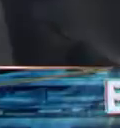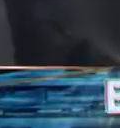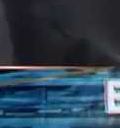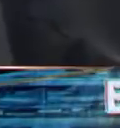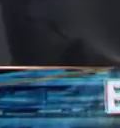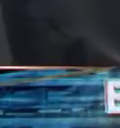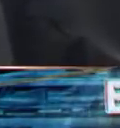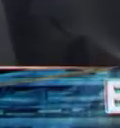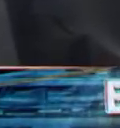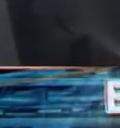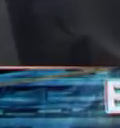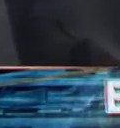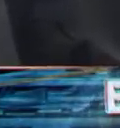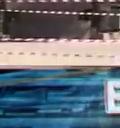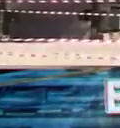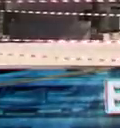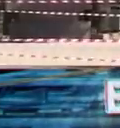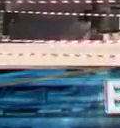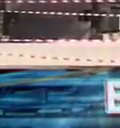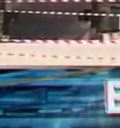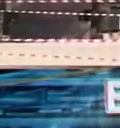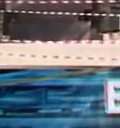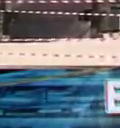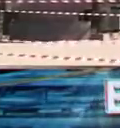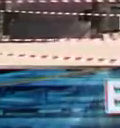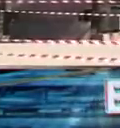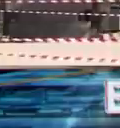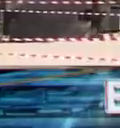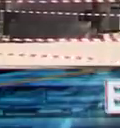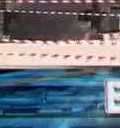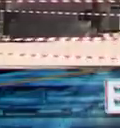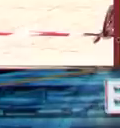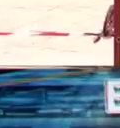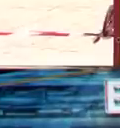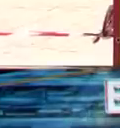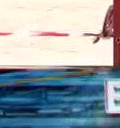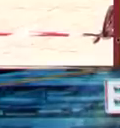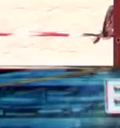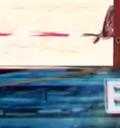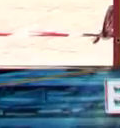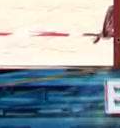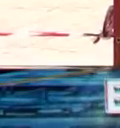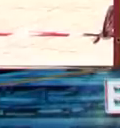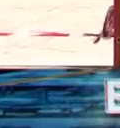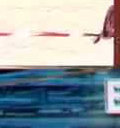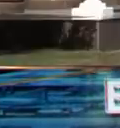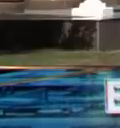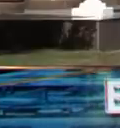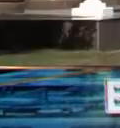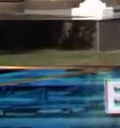Облыс аумағында шектеу шаралары күшейтілді. Қала аудандарда қосымша санитарлық посттар қойылып, азаматтардың жүріс тұрысы